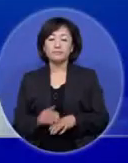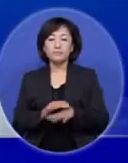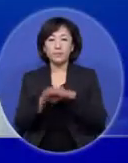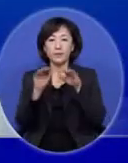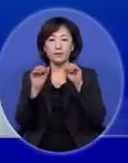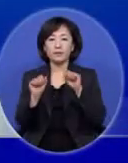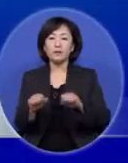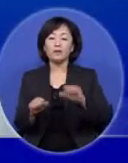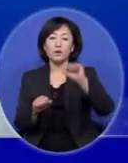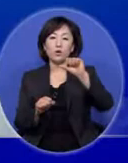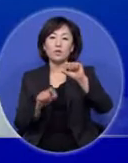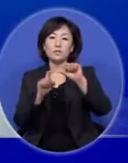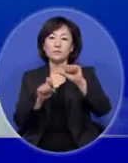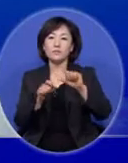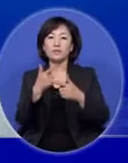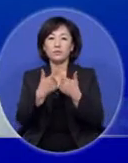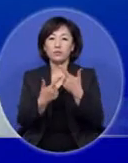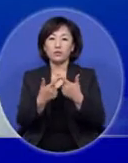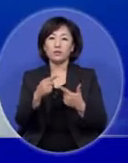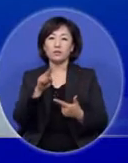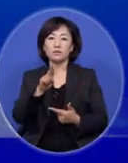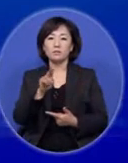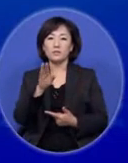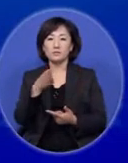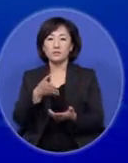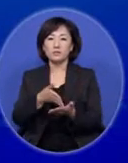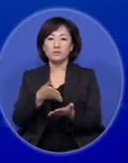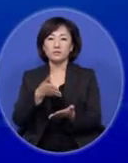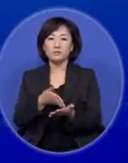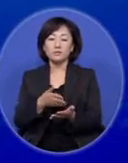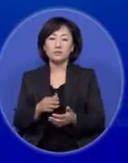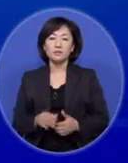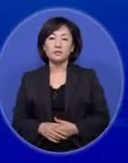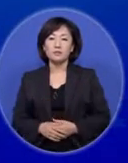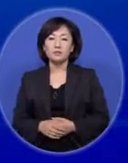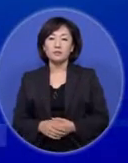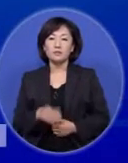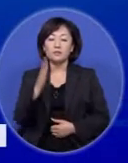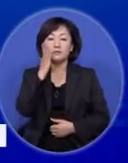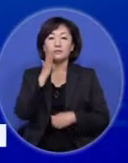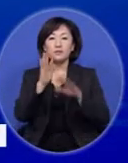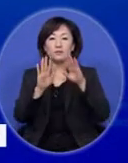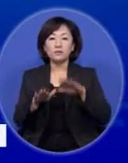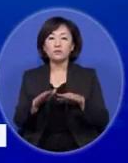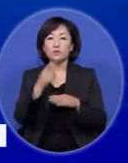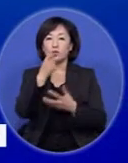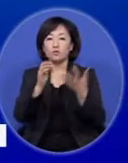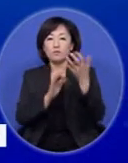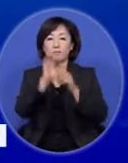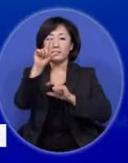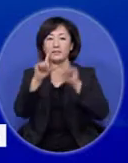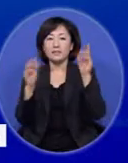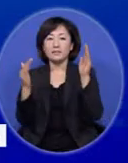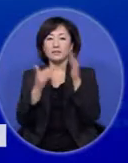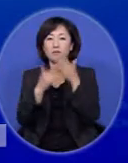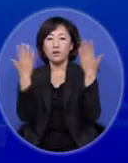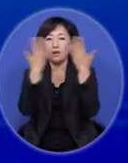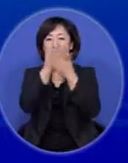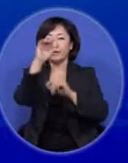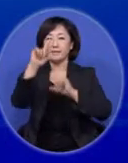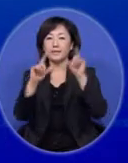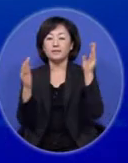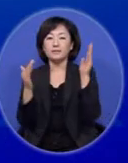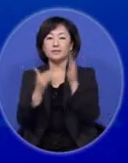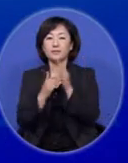여러분 안녕하십니까? 5월 10일 목요일 UBC 뉴스 투데이입니다. 울산 지역은 오늘 구름 많고 흐린 날씨가